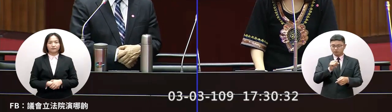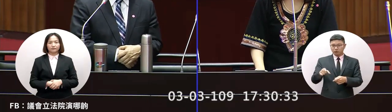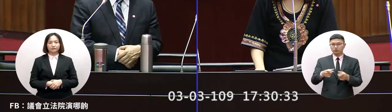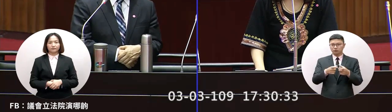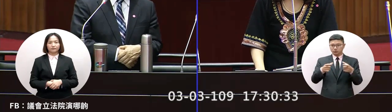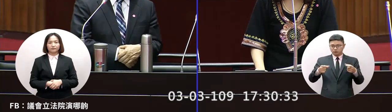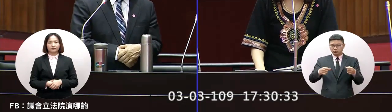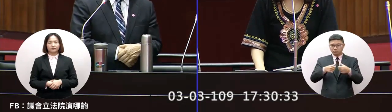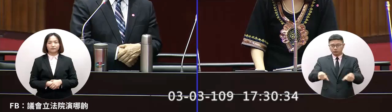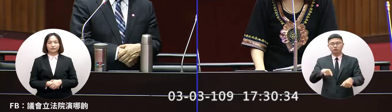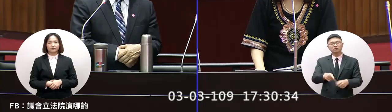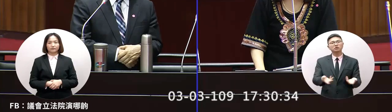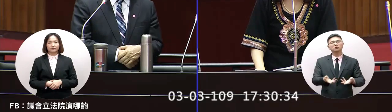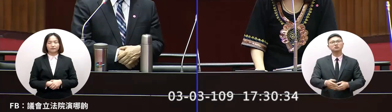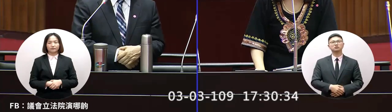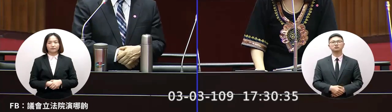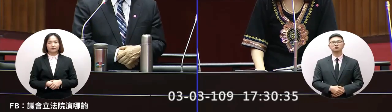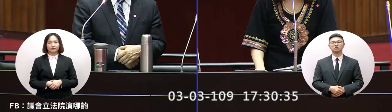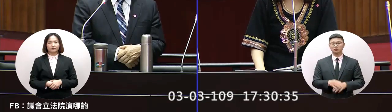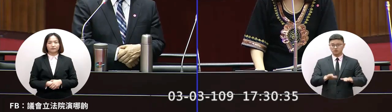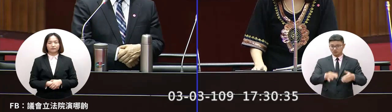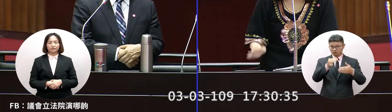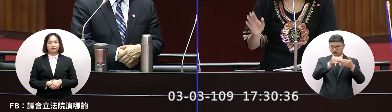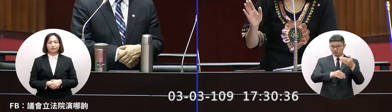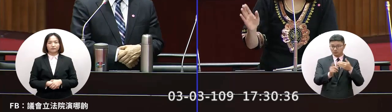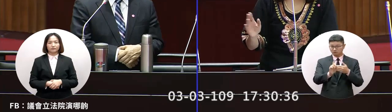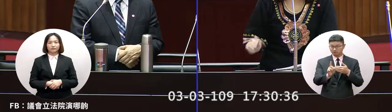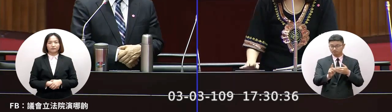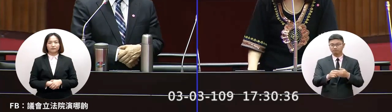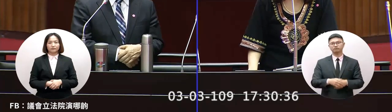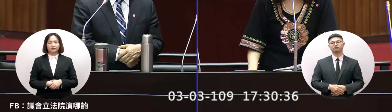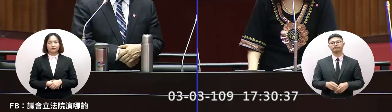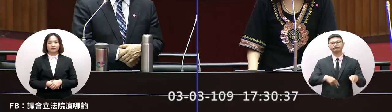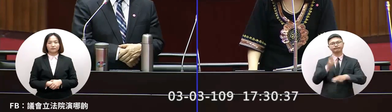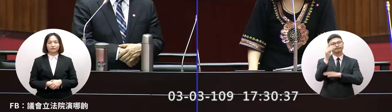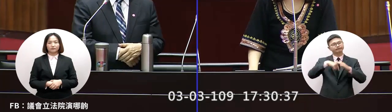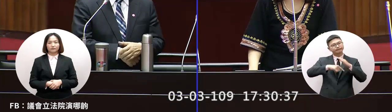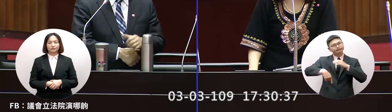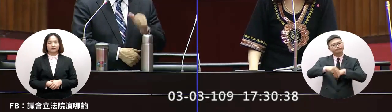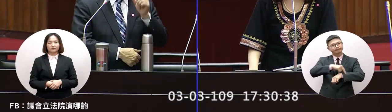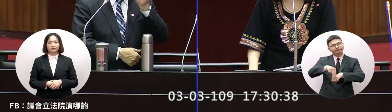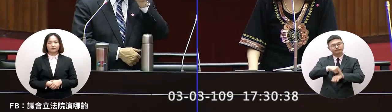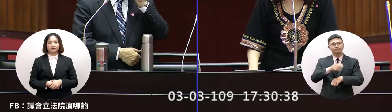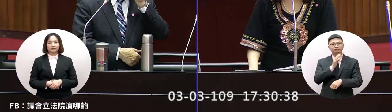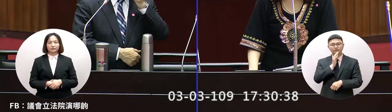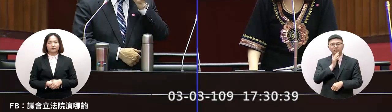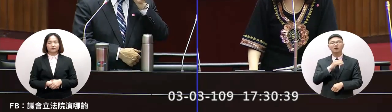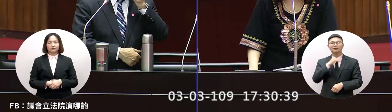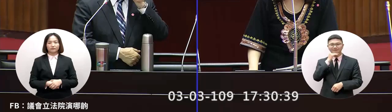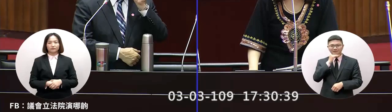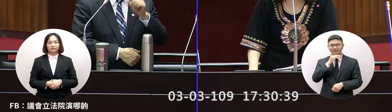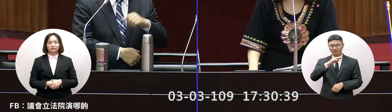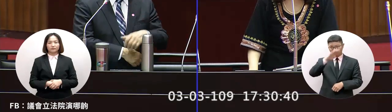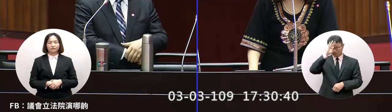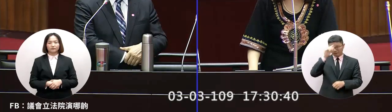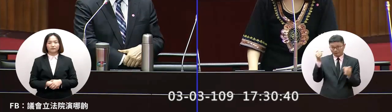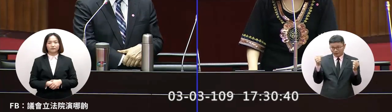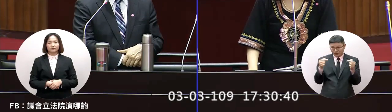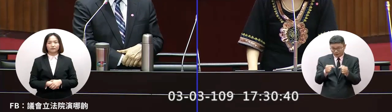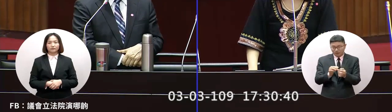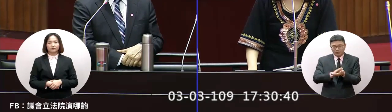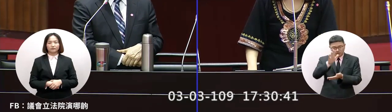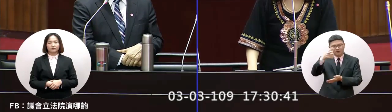用券呢，因为呢，照现在的规定是说，照现在行政院的规划是说，疫情缓和了以后才开